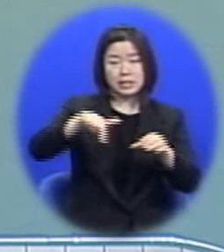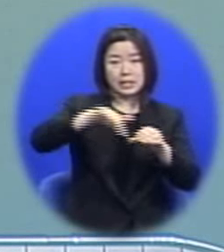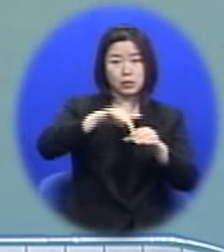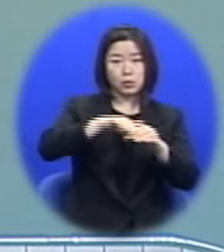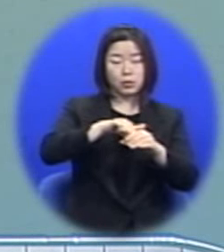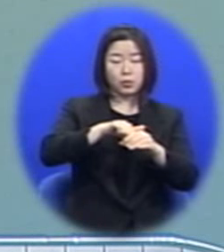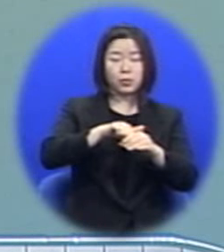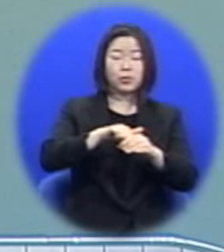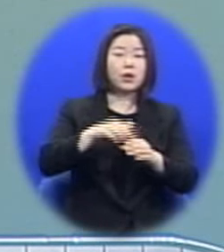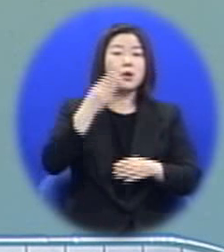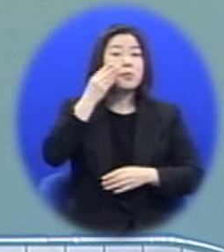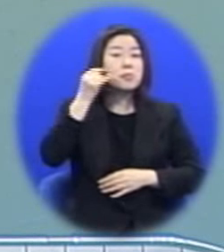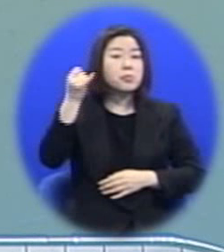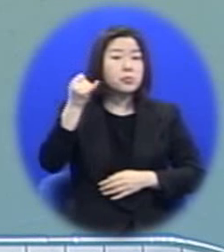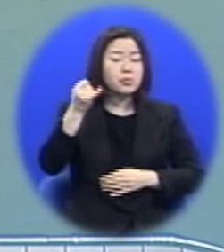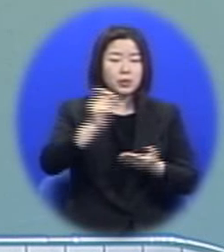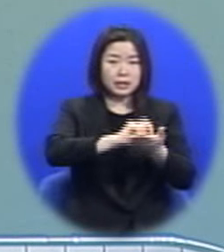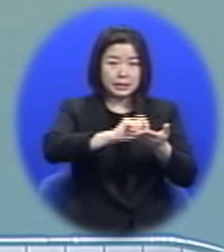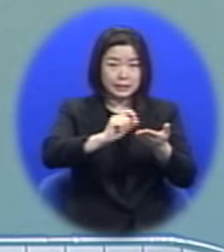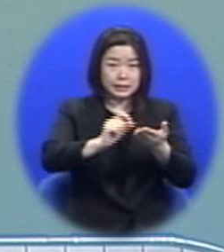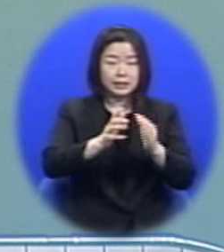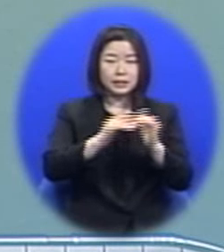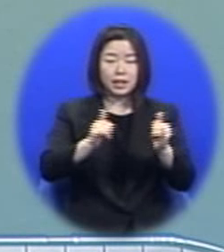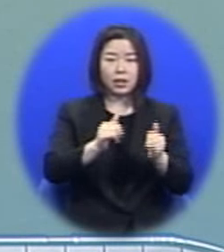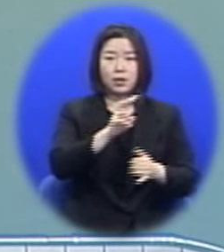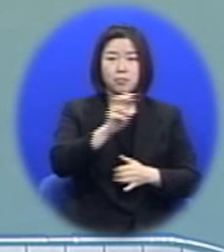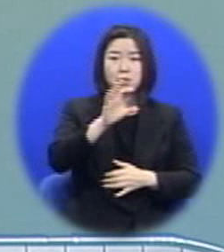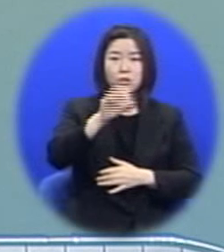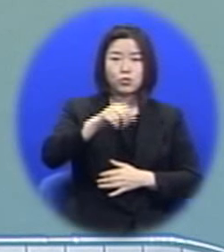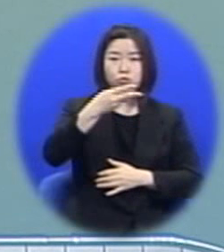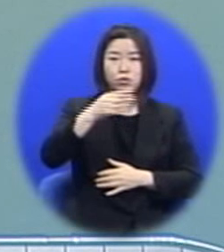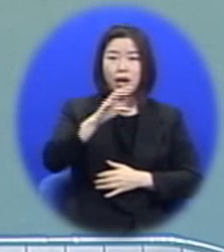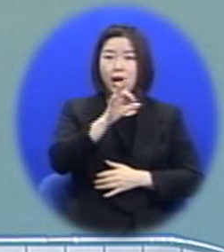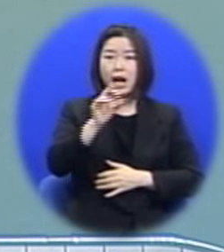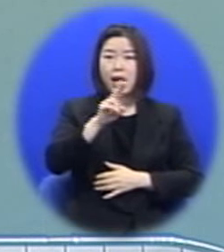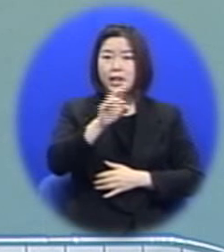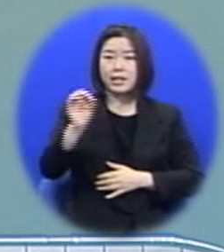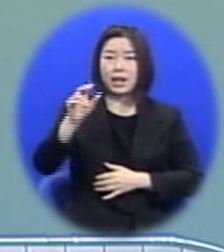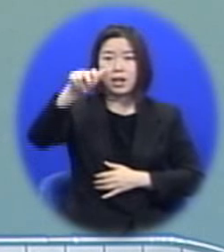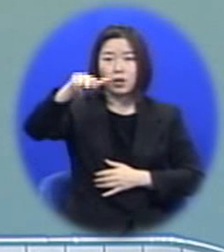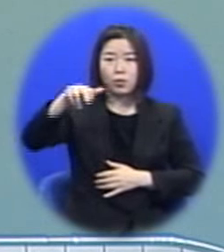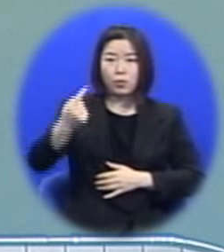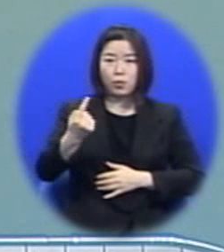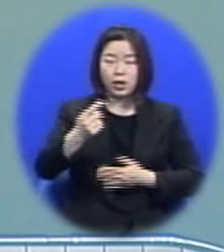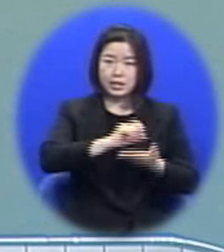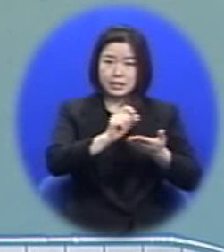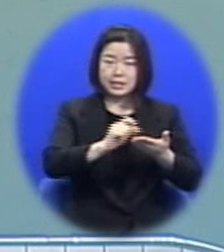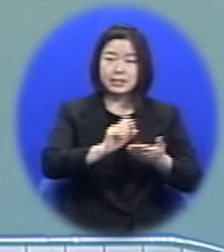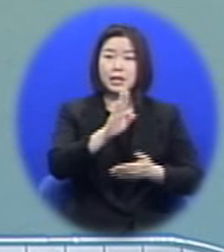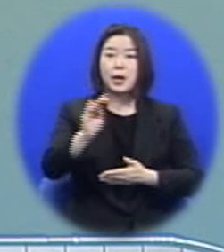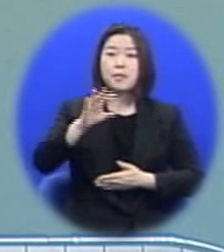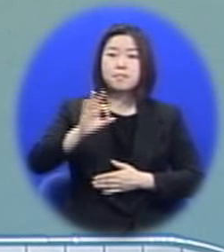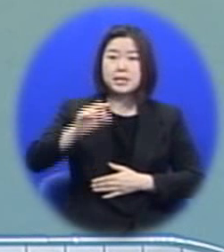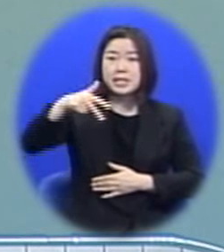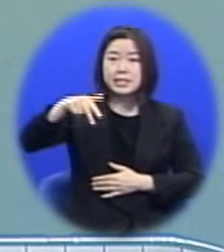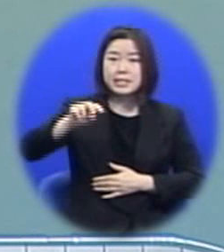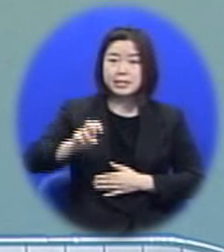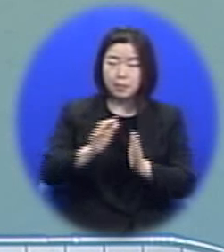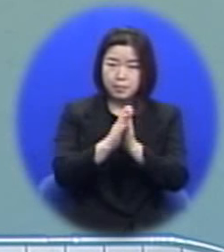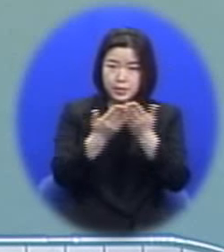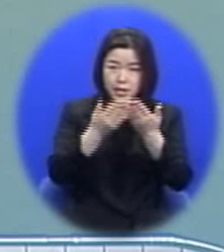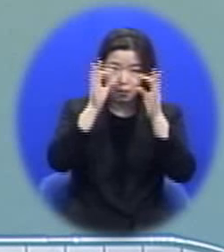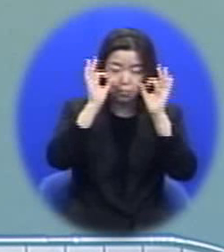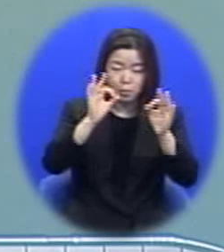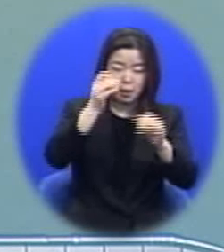작가, 주부 작가인 미우라 아야코가 쓴 빙점이라는 소설에 보면 맨 마지막 부분에 여자